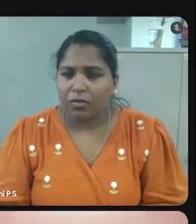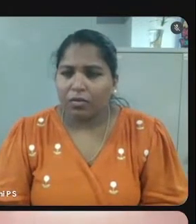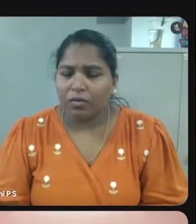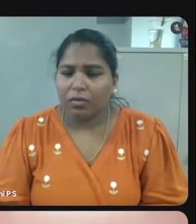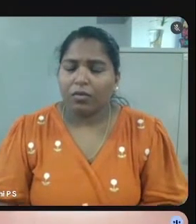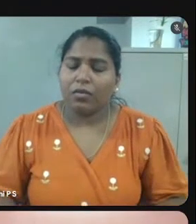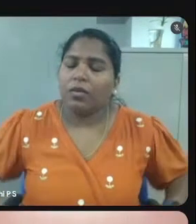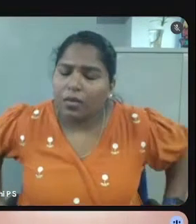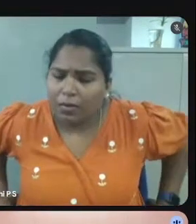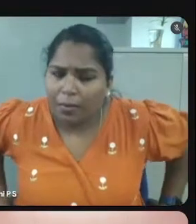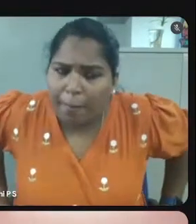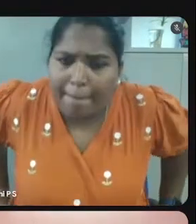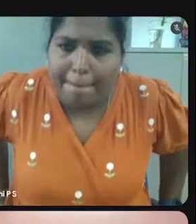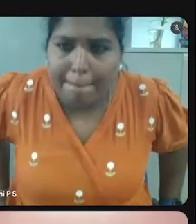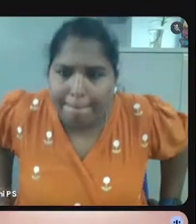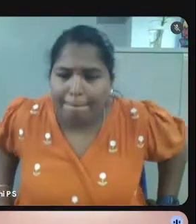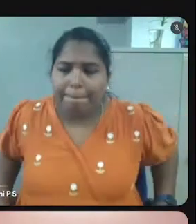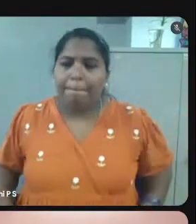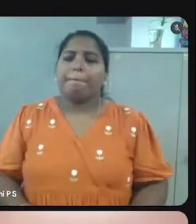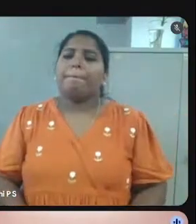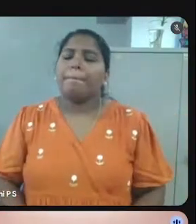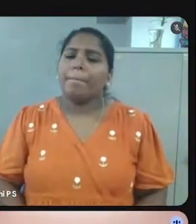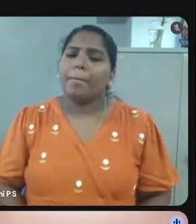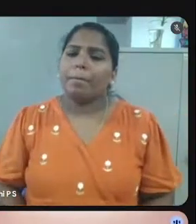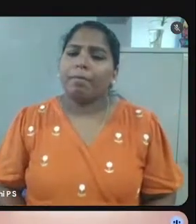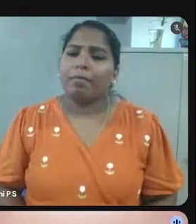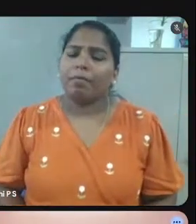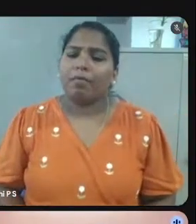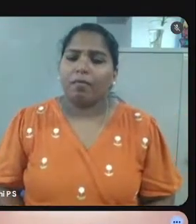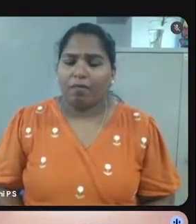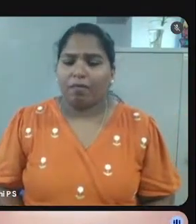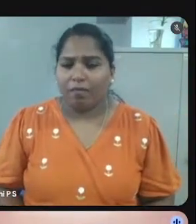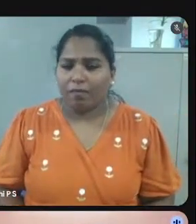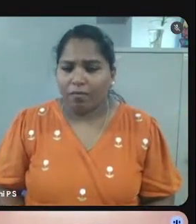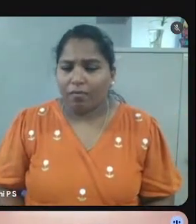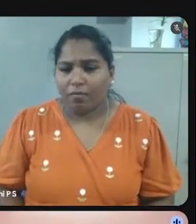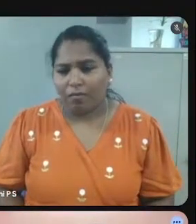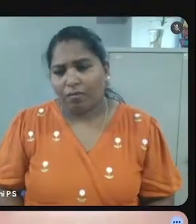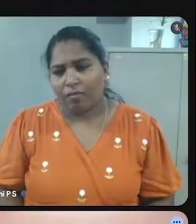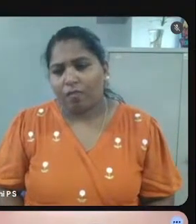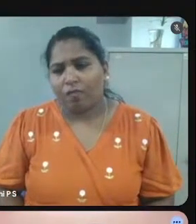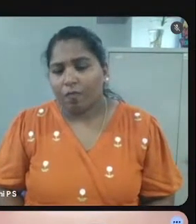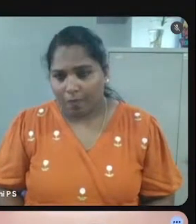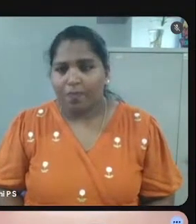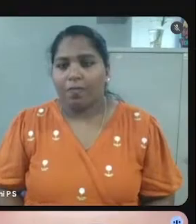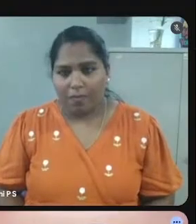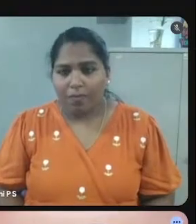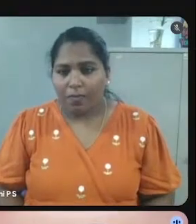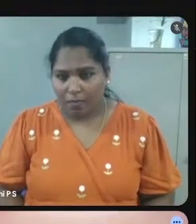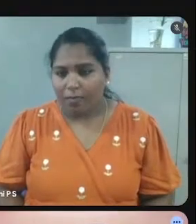അല്ല എന്ന് കരുതുകയാണെങ്കിൽ സെക്ഷുവൽ വർക്കേഴ്സിന്റെ ഹെൽപ്പ് എടുക്കാമോ എന്നാണോ ചോദിച്ചത്?